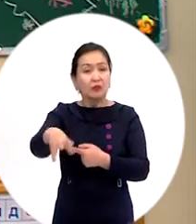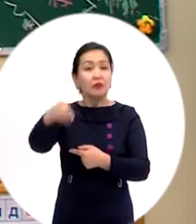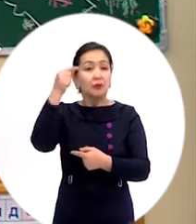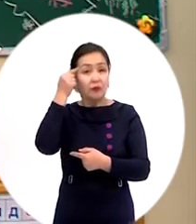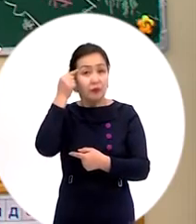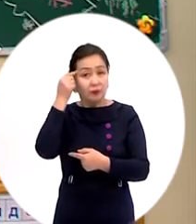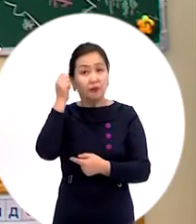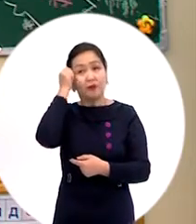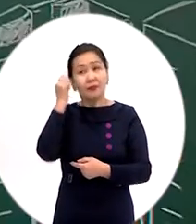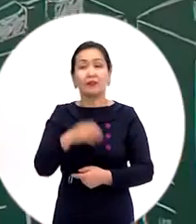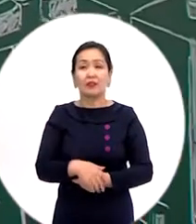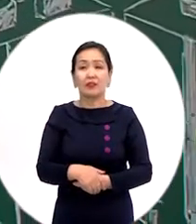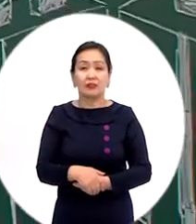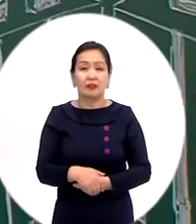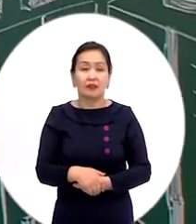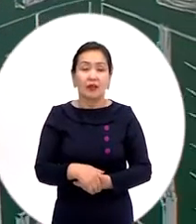санцгаая.